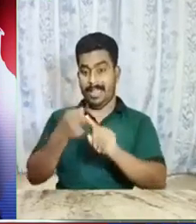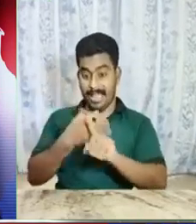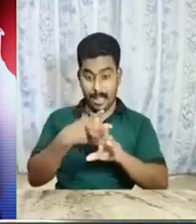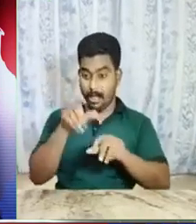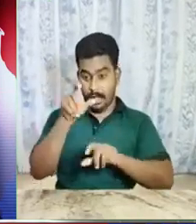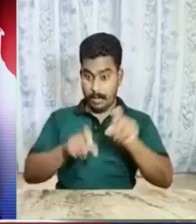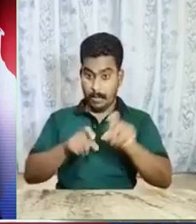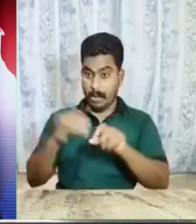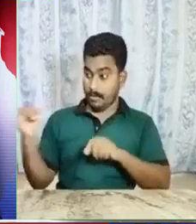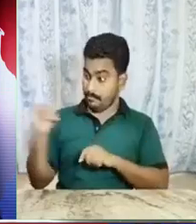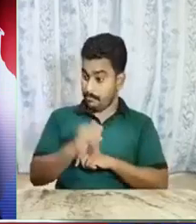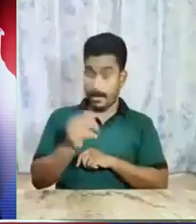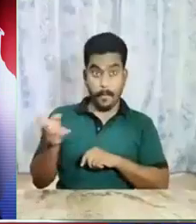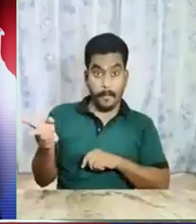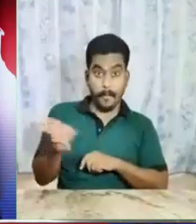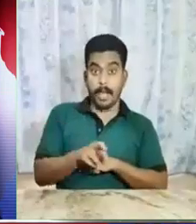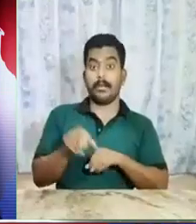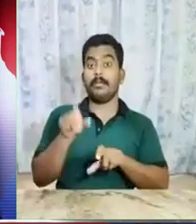കൈമാറേണ്ടതുണ്ട്.